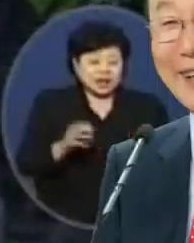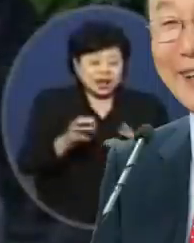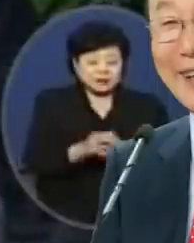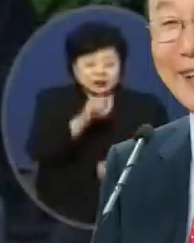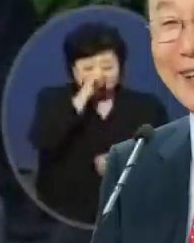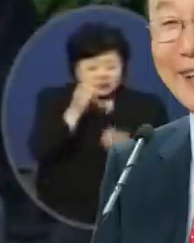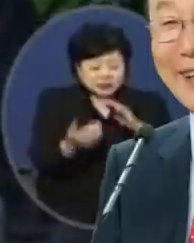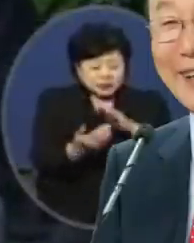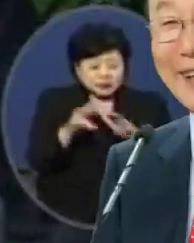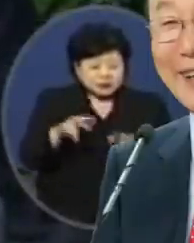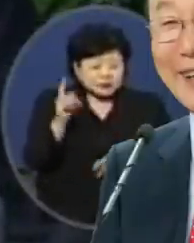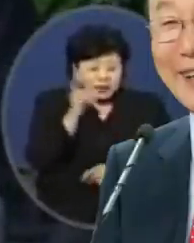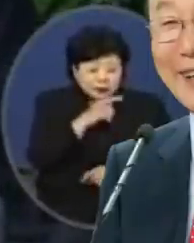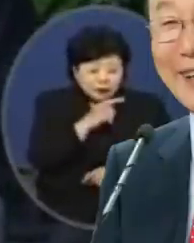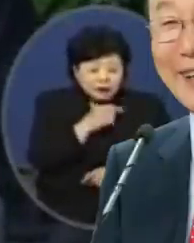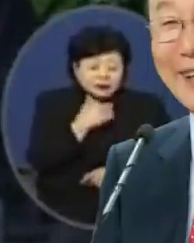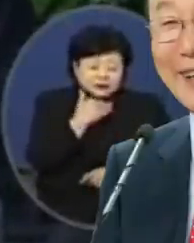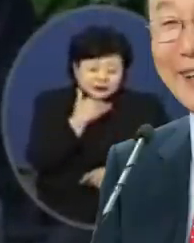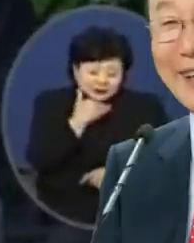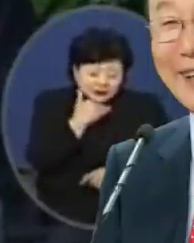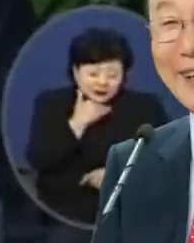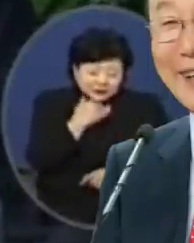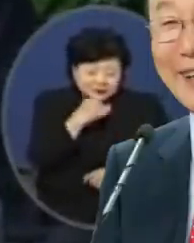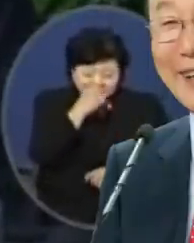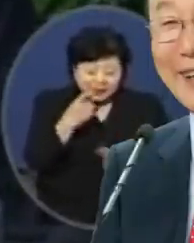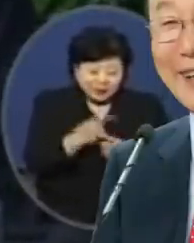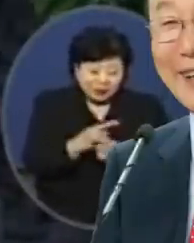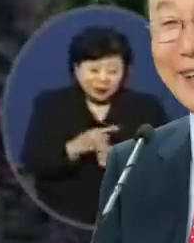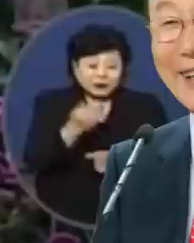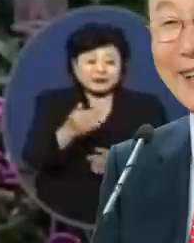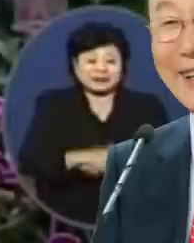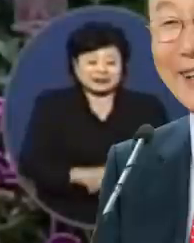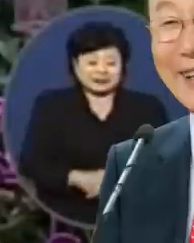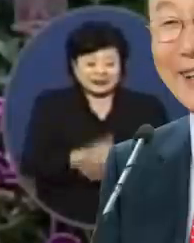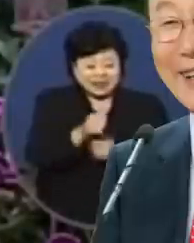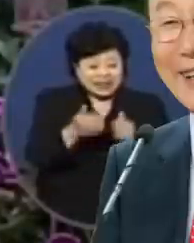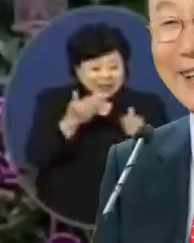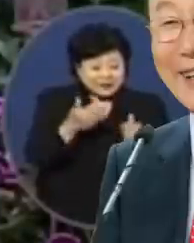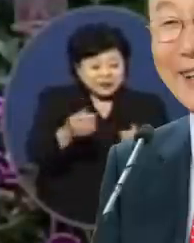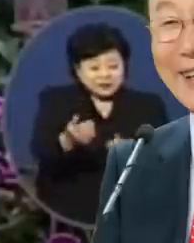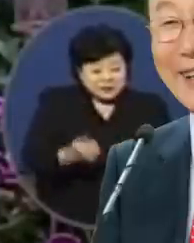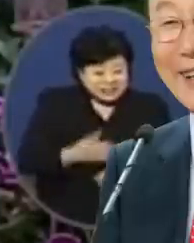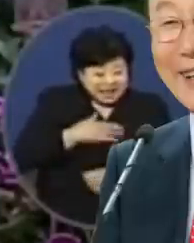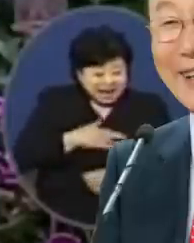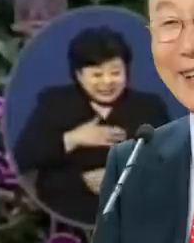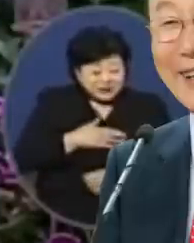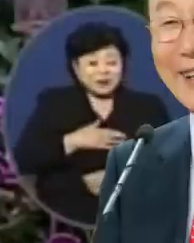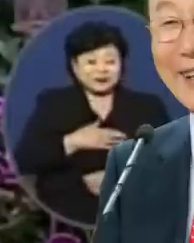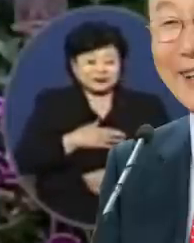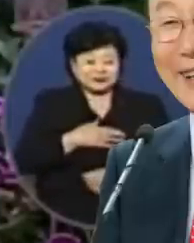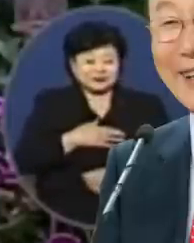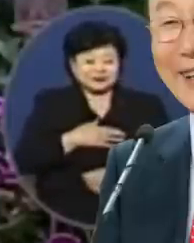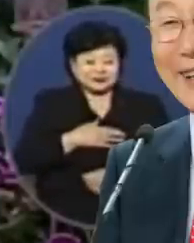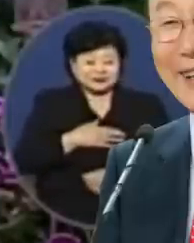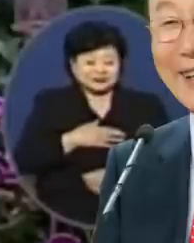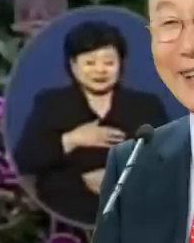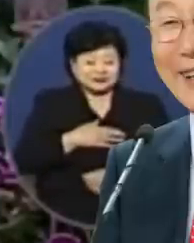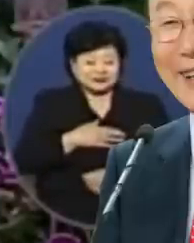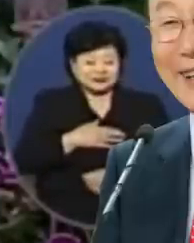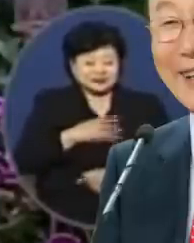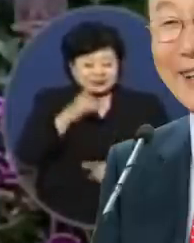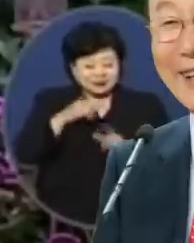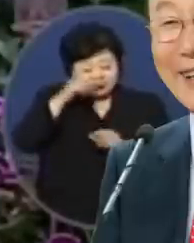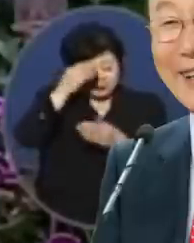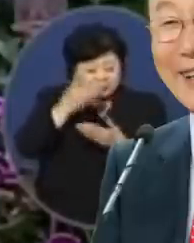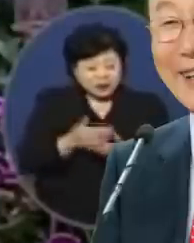이룬다. 지금은 나쁘지만은 기다리고 있으면 선하게 된다. 하나님이 미리 아신 자들을 또한 그 아들의 형상을 본받게